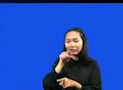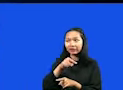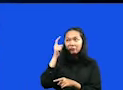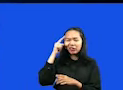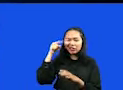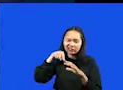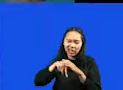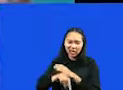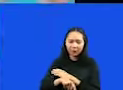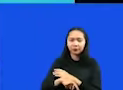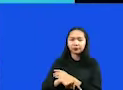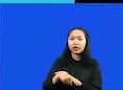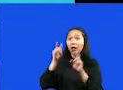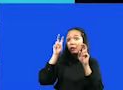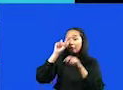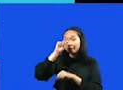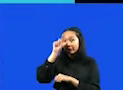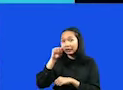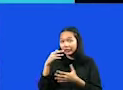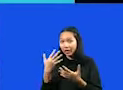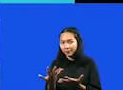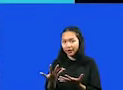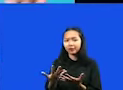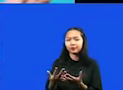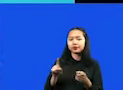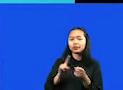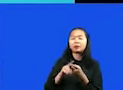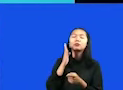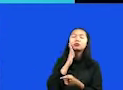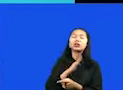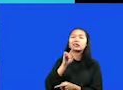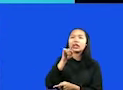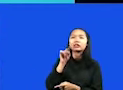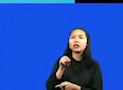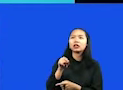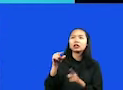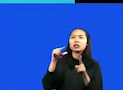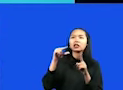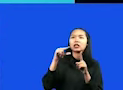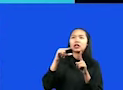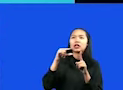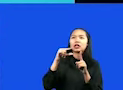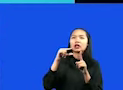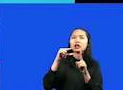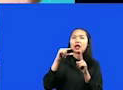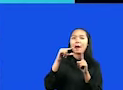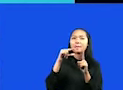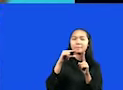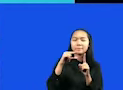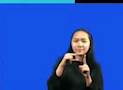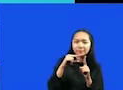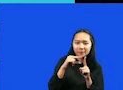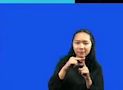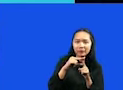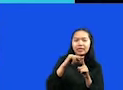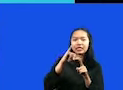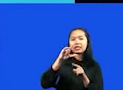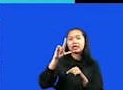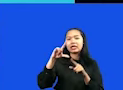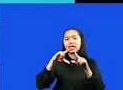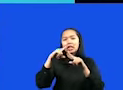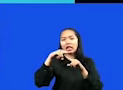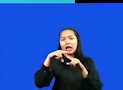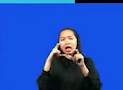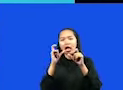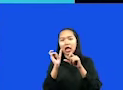ya ketika teman muda itu bertanya begitu ini Pilatus itu orang baik atau orang buruk begitu ya kita semua tahu jawabannya